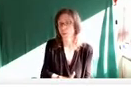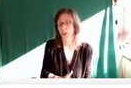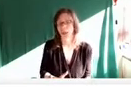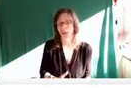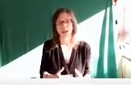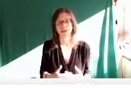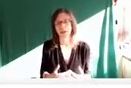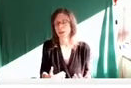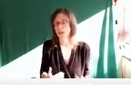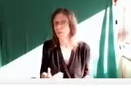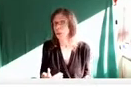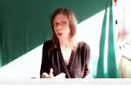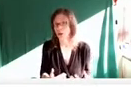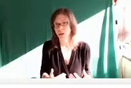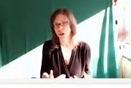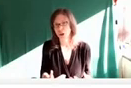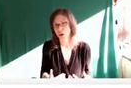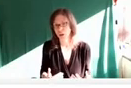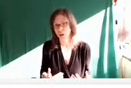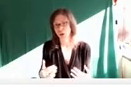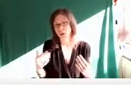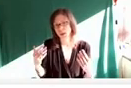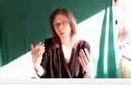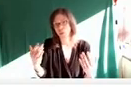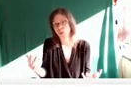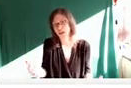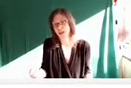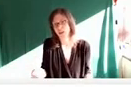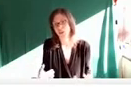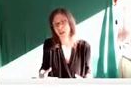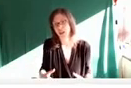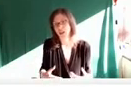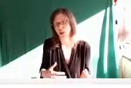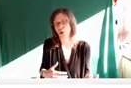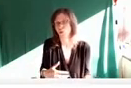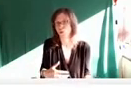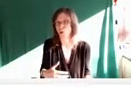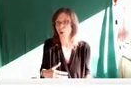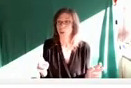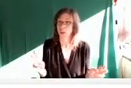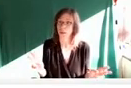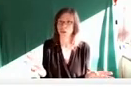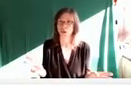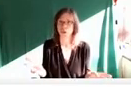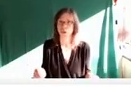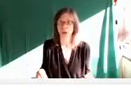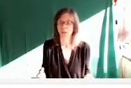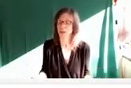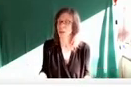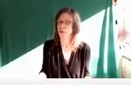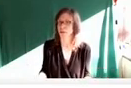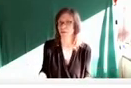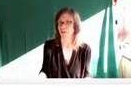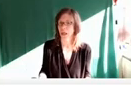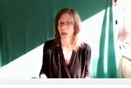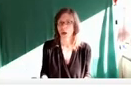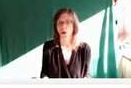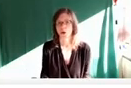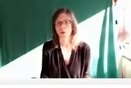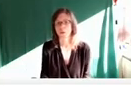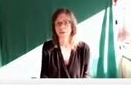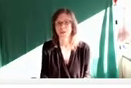publications. Évidemment, ce n'est pas le cas. Les chercheurs, ce qu'ils veulent, c'est beaucoup d'articles publiés dans des revues prestigieuses à mettre dans leur CV.